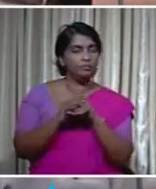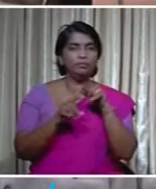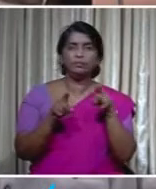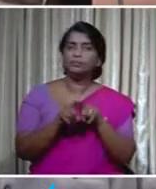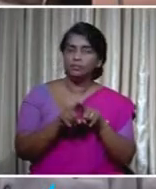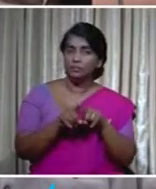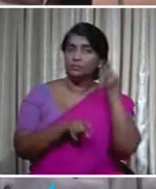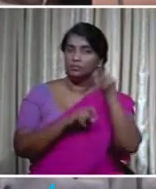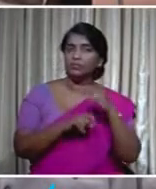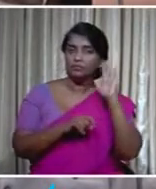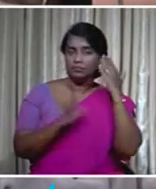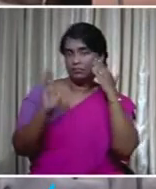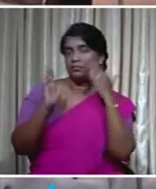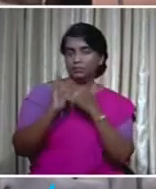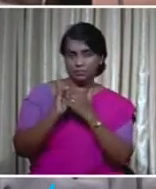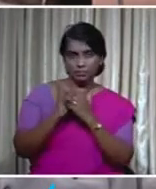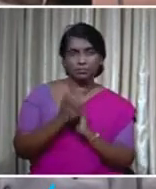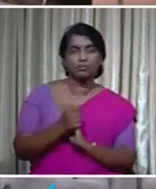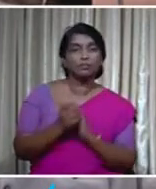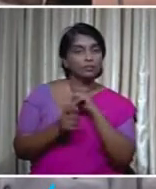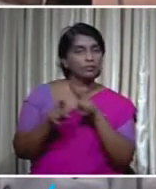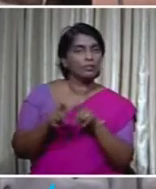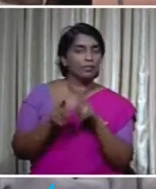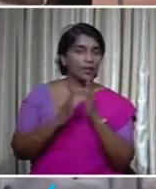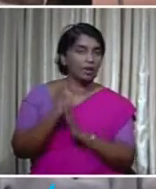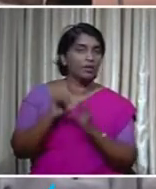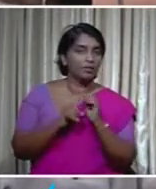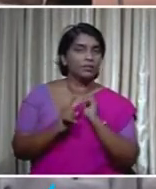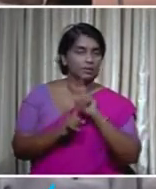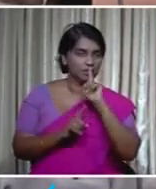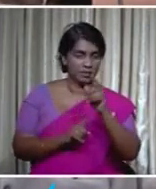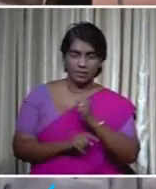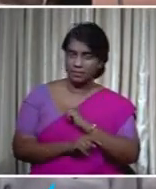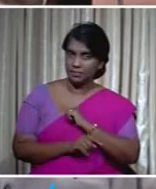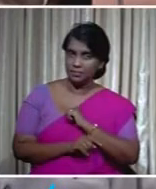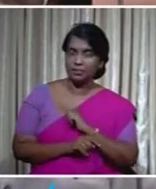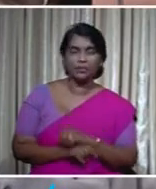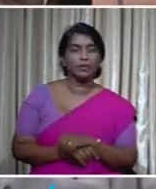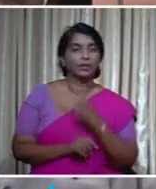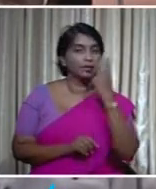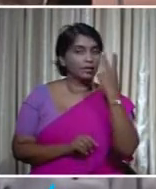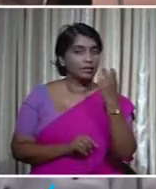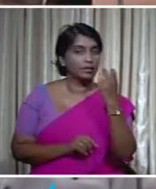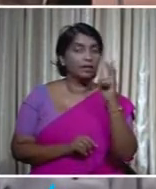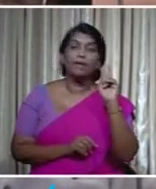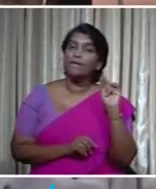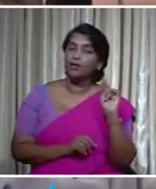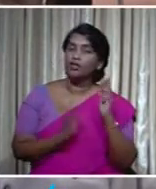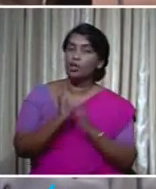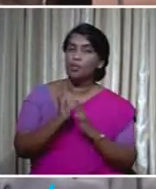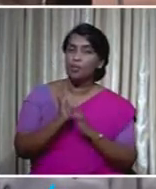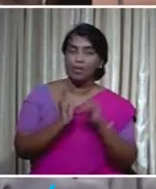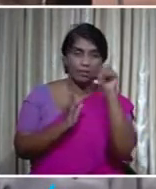நான் இந்த இடத்திலே கௌரவ அமைச்சர் அவர்களை பதிவு செய்ய விரும்புகின்றேன். மிக முக்கியமாக 2020 மார்ச் மாதத்துக்கு